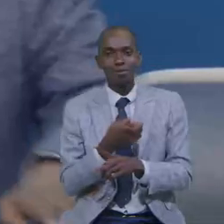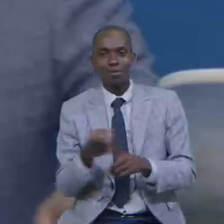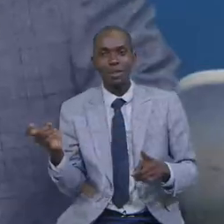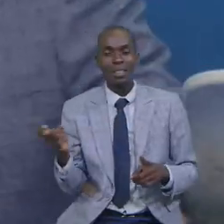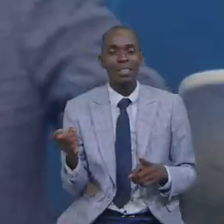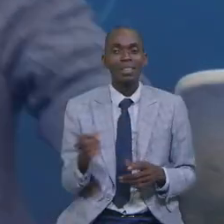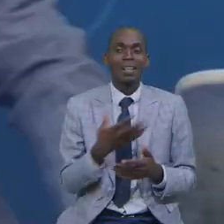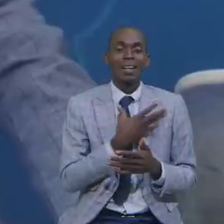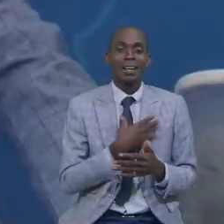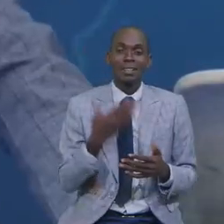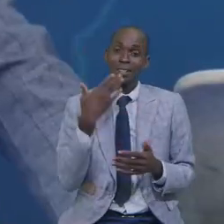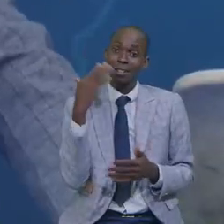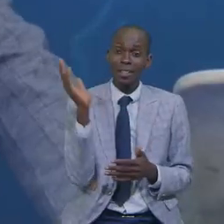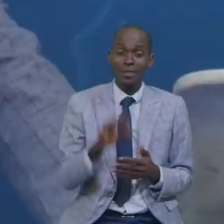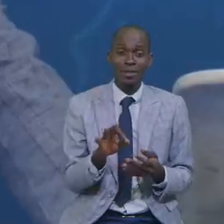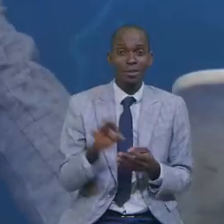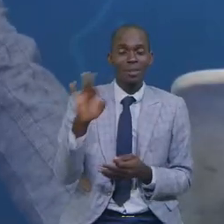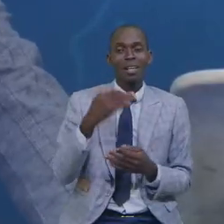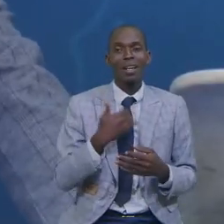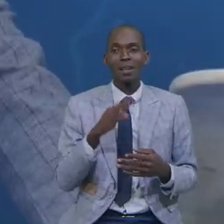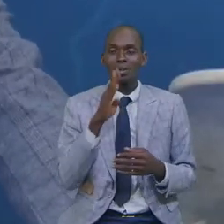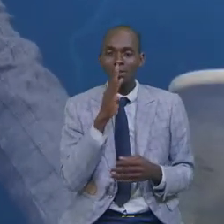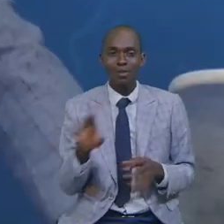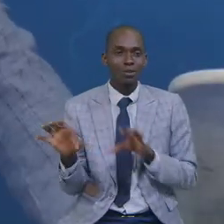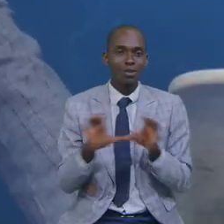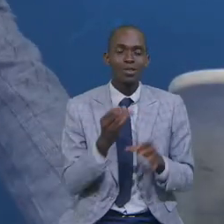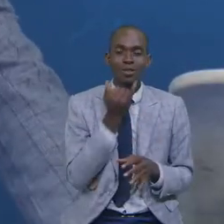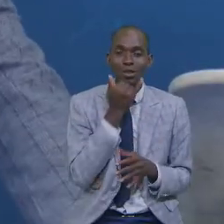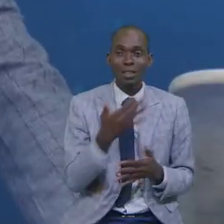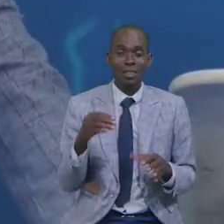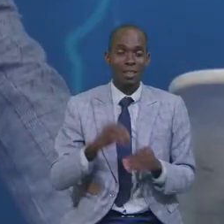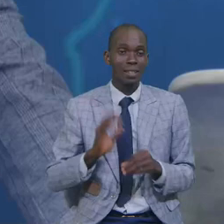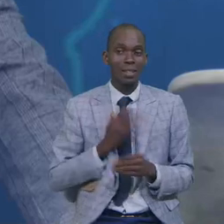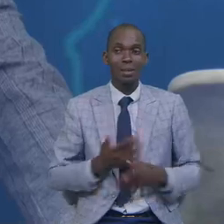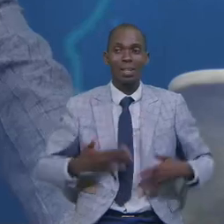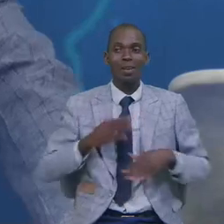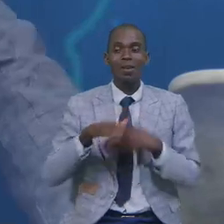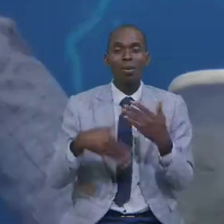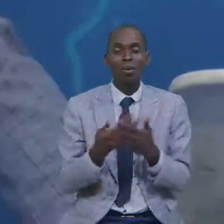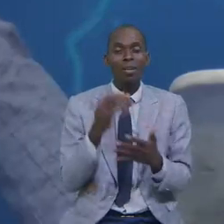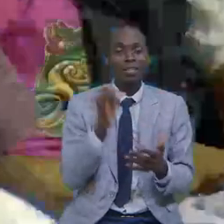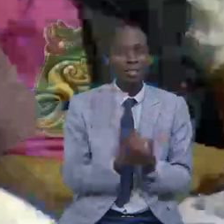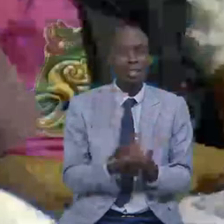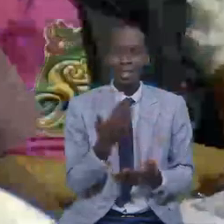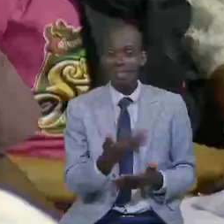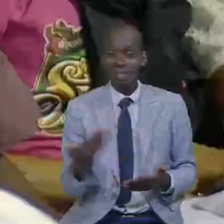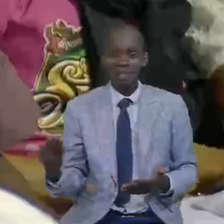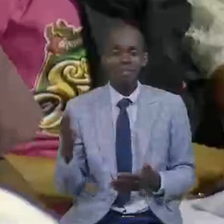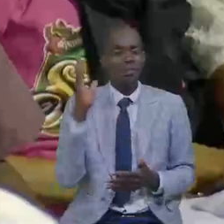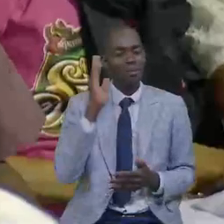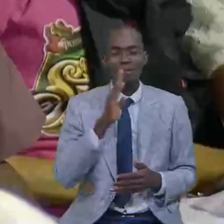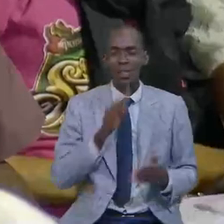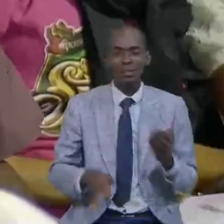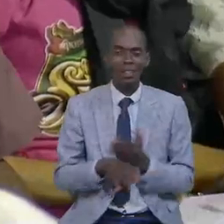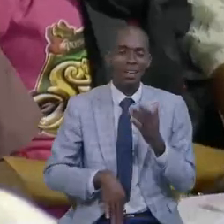jouer à ce mauvais jeu là mauvaise esprits les mauvais esprits joueurs sont mauvais jeu c'est mauvais jeûne nous